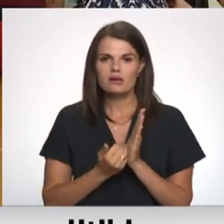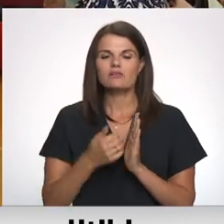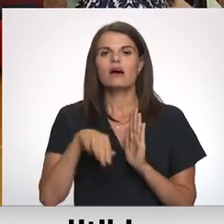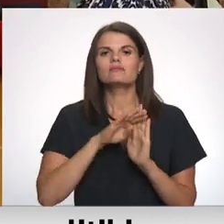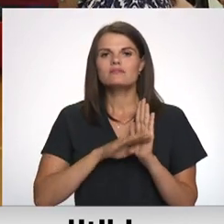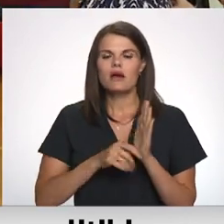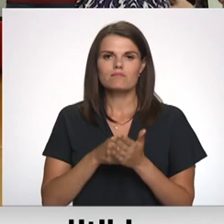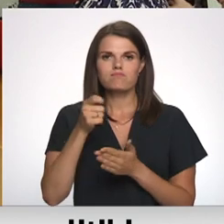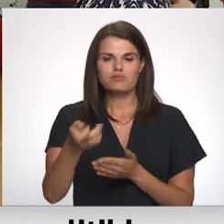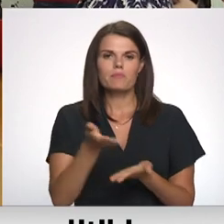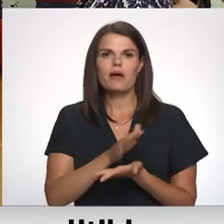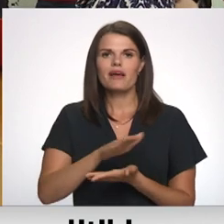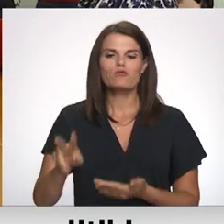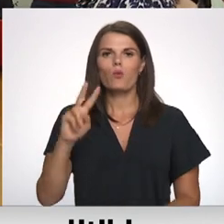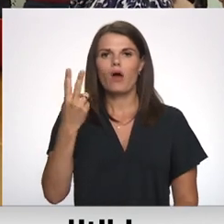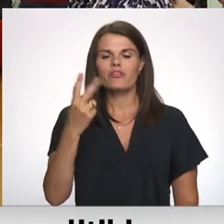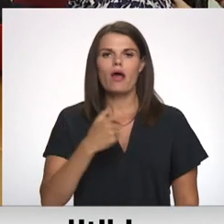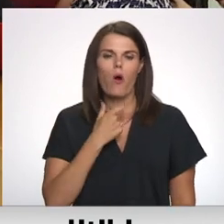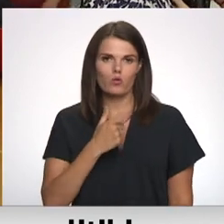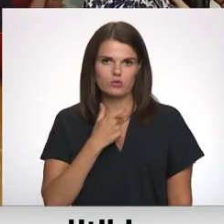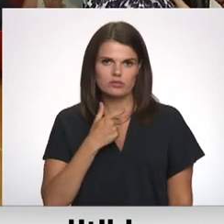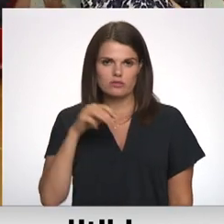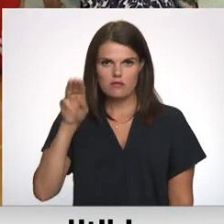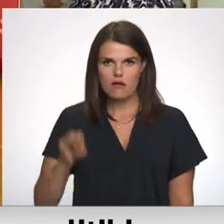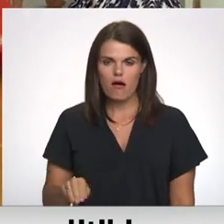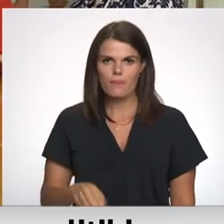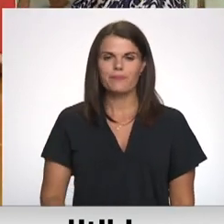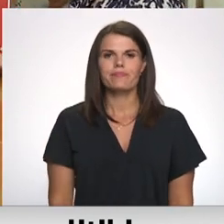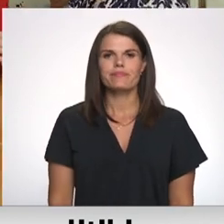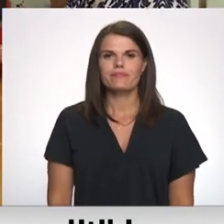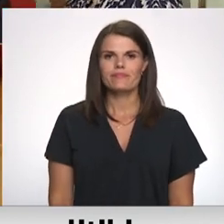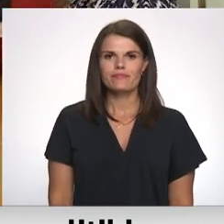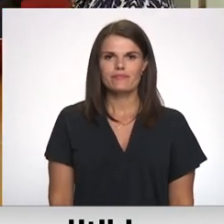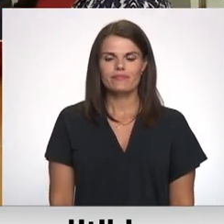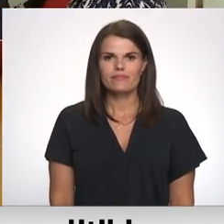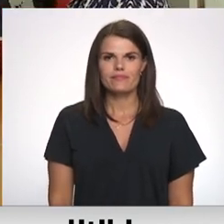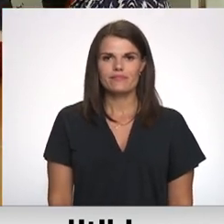noslēgsies 2. augustā. Madara Līcīte, Ingūns Graudiņš, Latvijas televīzija.